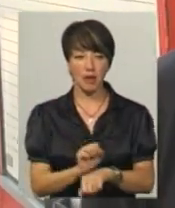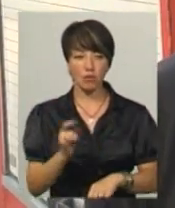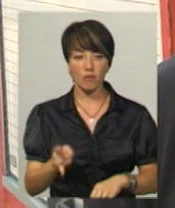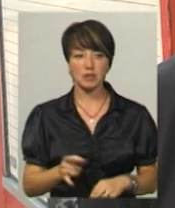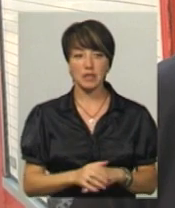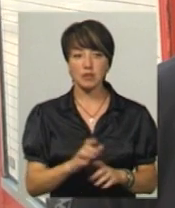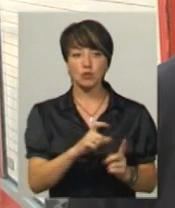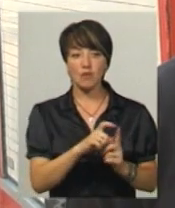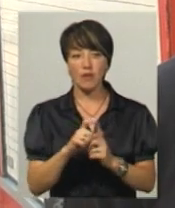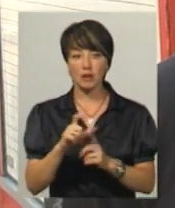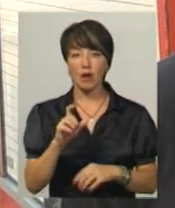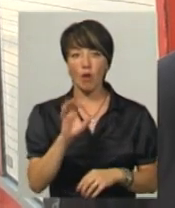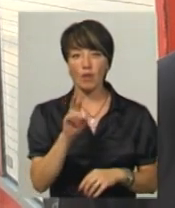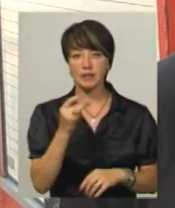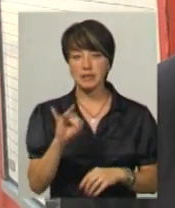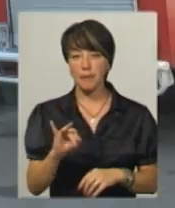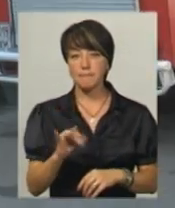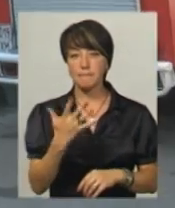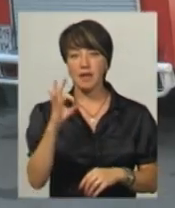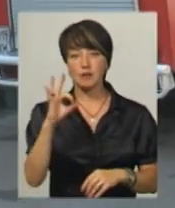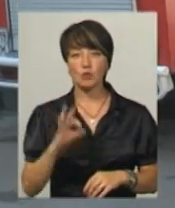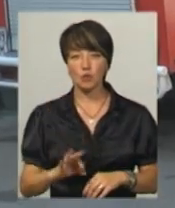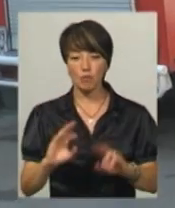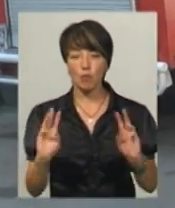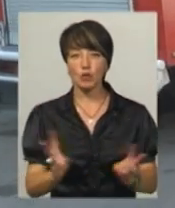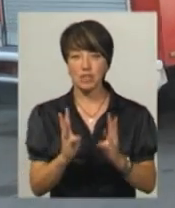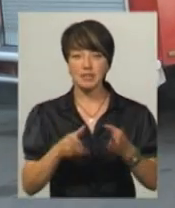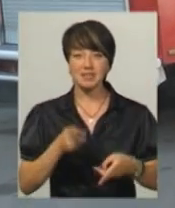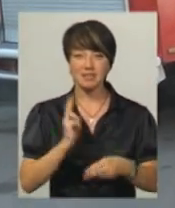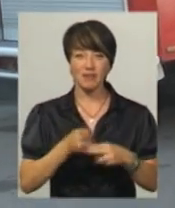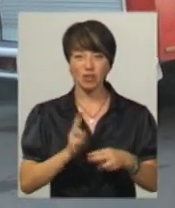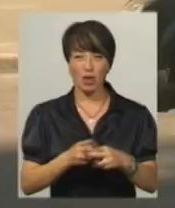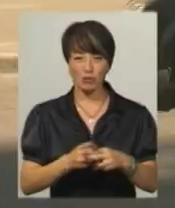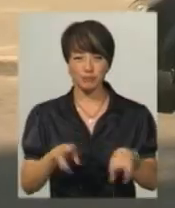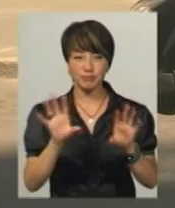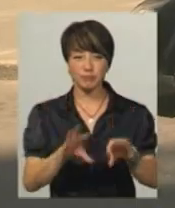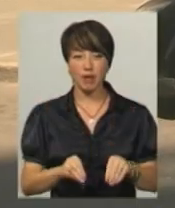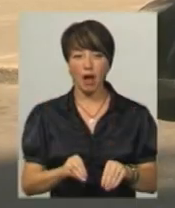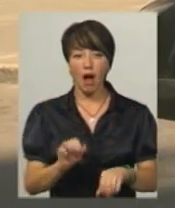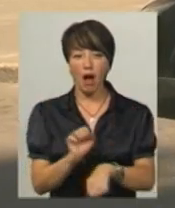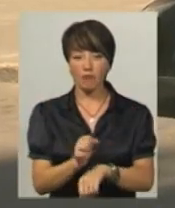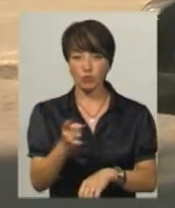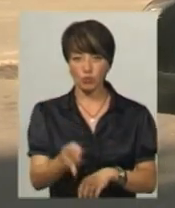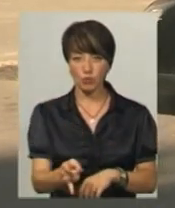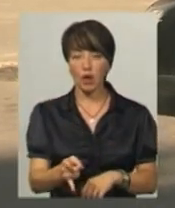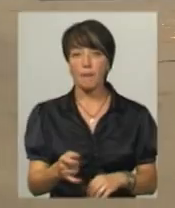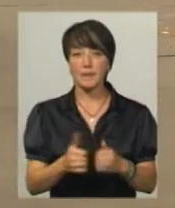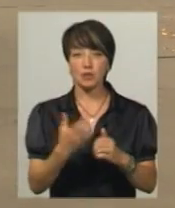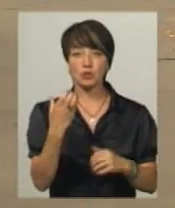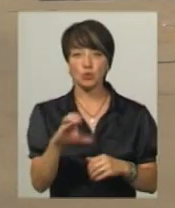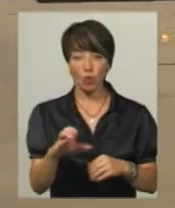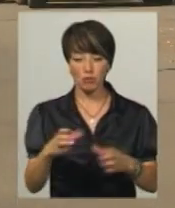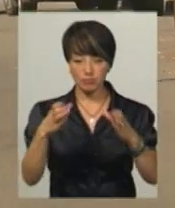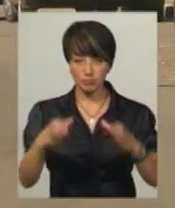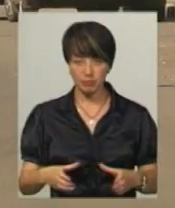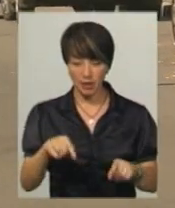словами Олексія Пенькова, у 5% пожеж їх ліквідацію заважають саме автівки припарковані на гідрантах. Всього у місті близько 100 пожежних